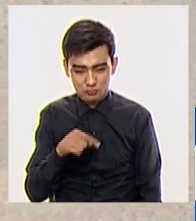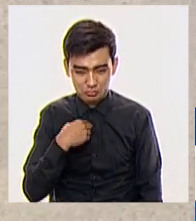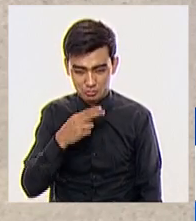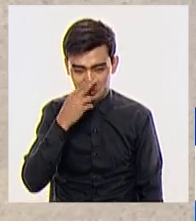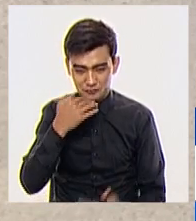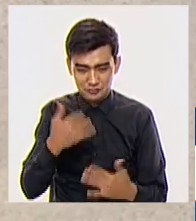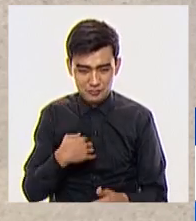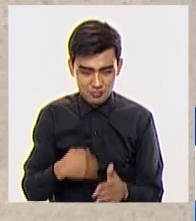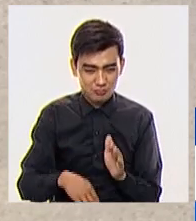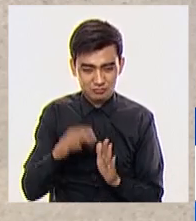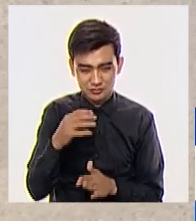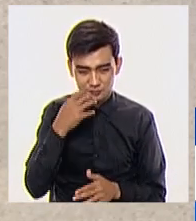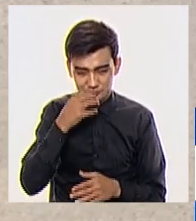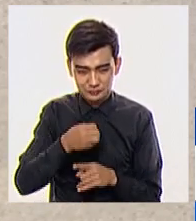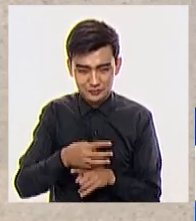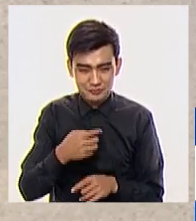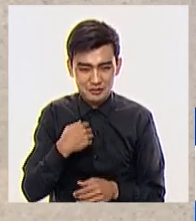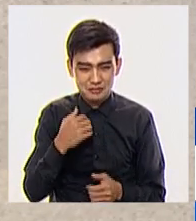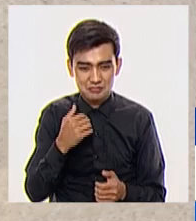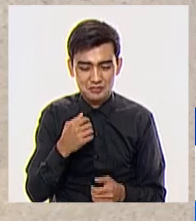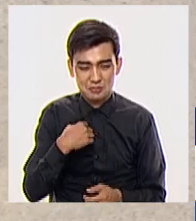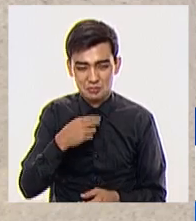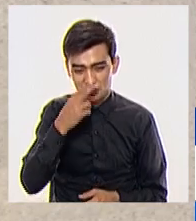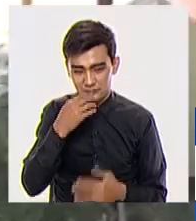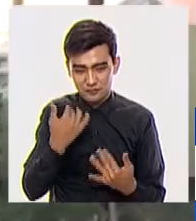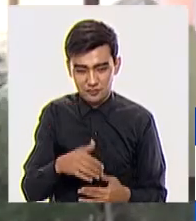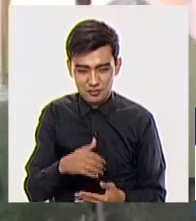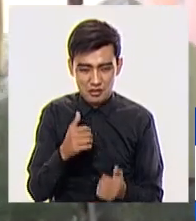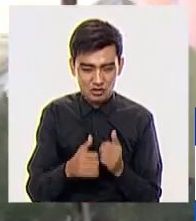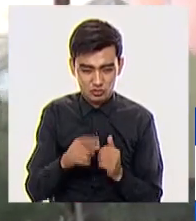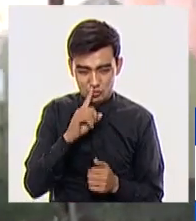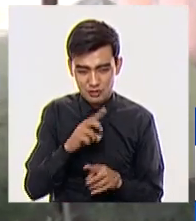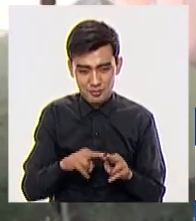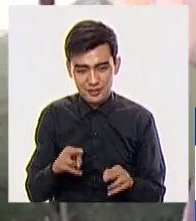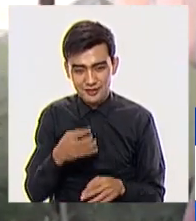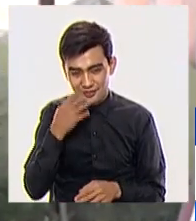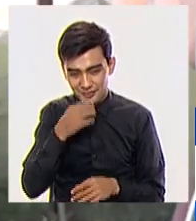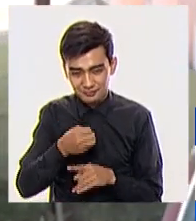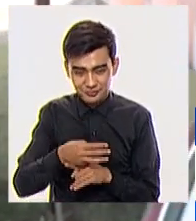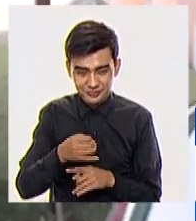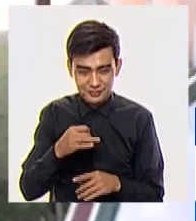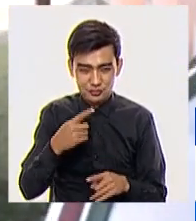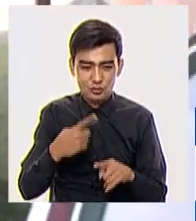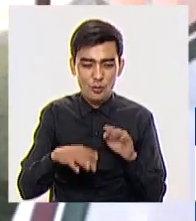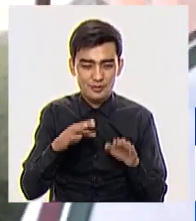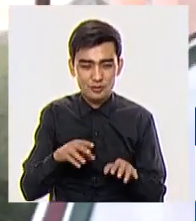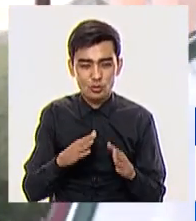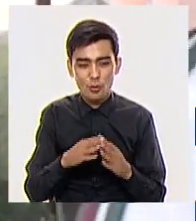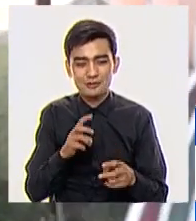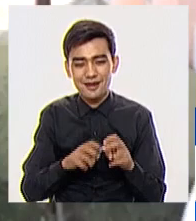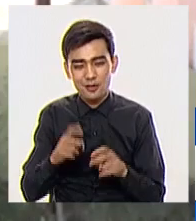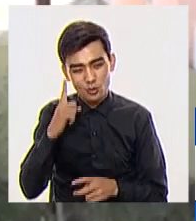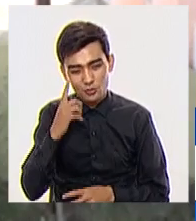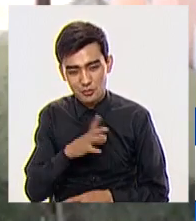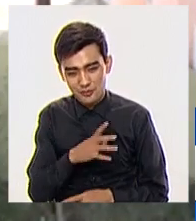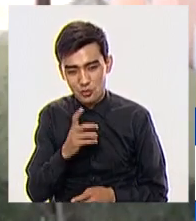сондықтан енді бұл ыстық енді бізге күнделікті үйреніп қалғандай жылма-жыл болып тұрады. Осындай ыстық болған кезде басқа жақтан іздейміз деп ойлаймыз да,